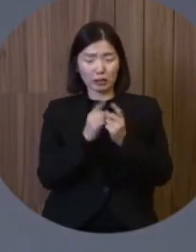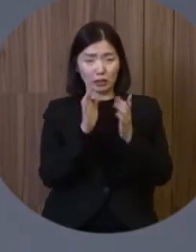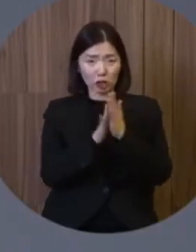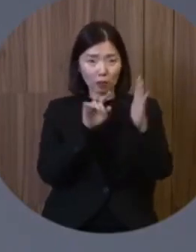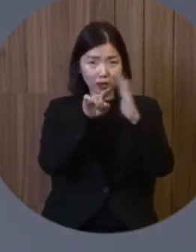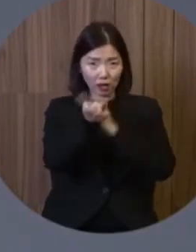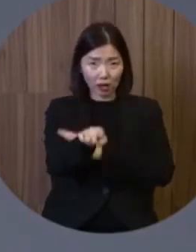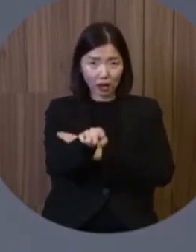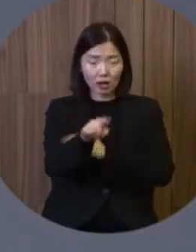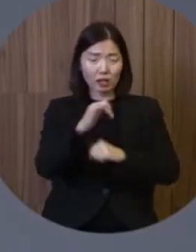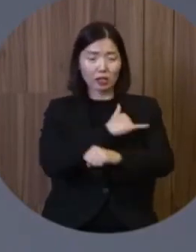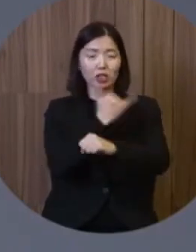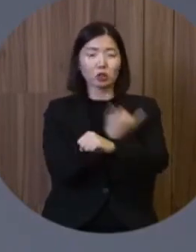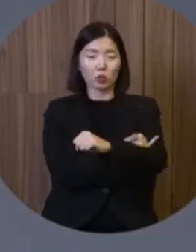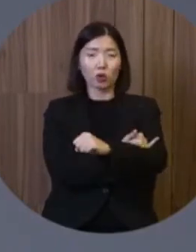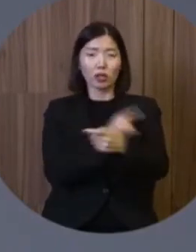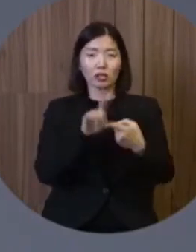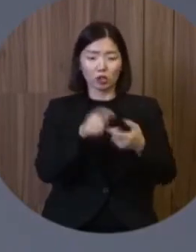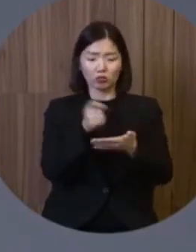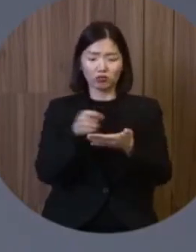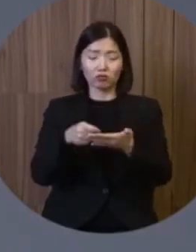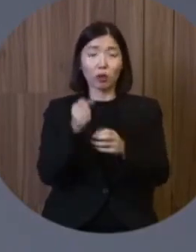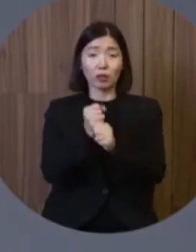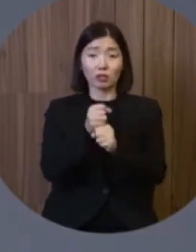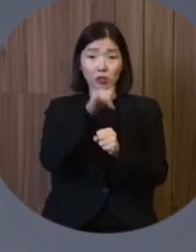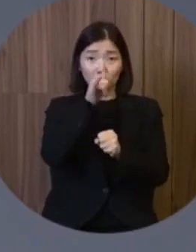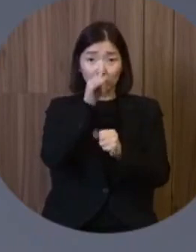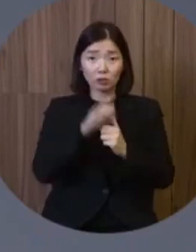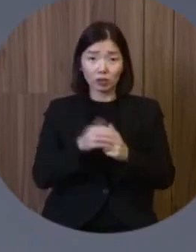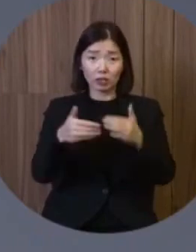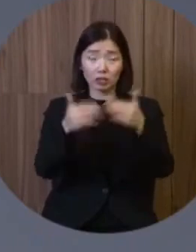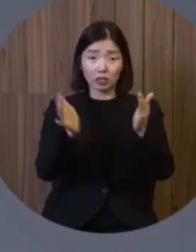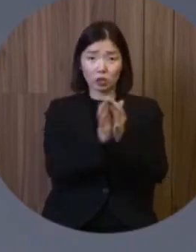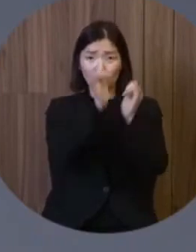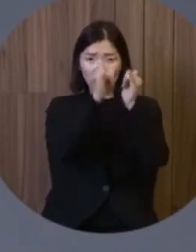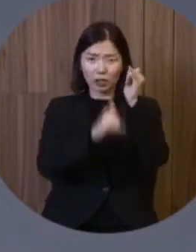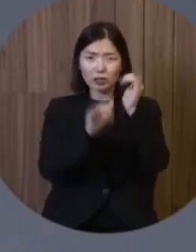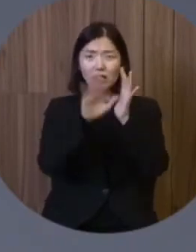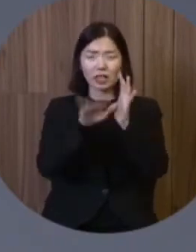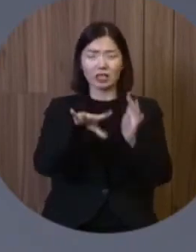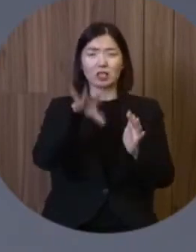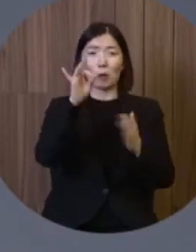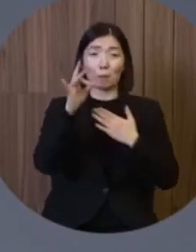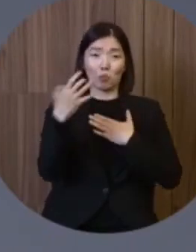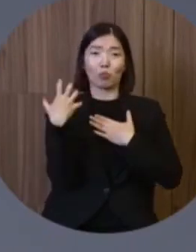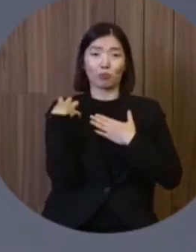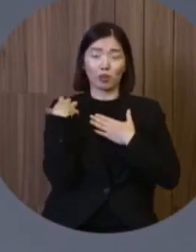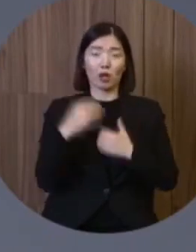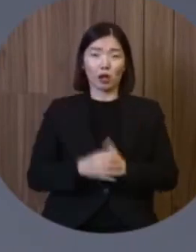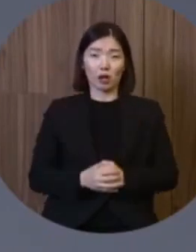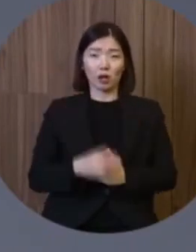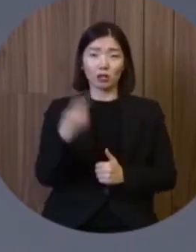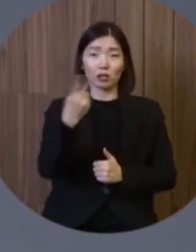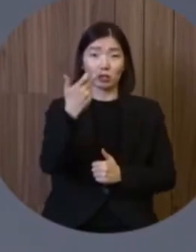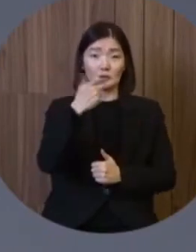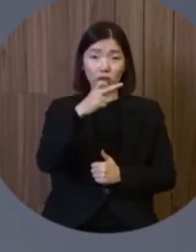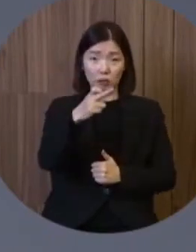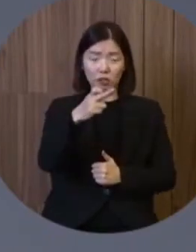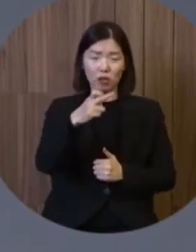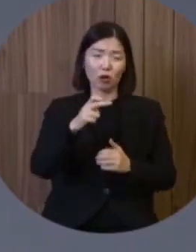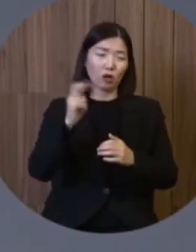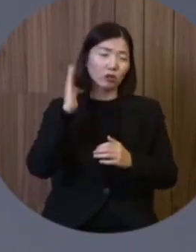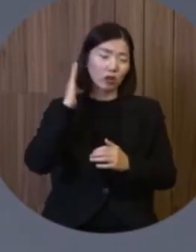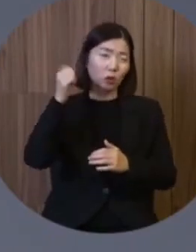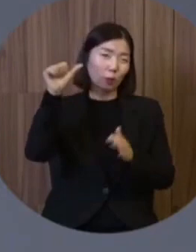찾아다니며 인권백서를 만들었습니다. 정당 역사상 처음 있는 일입니다. 2012년 대선 패배